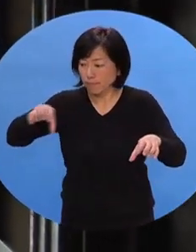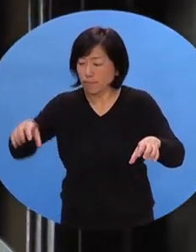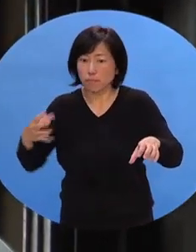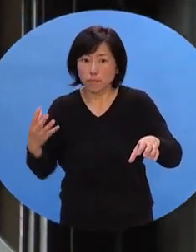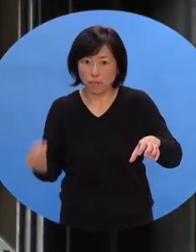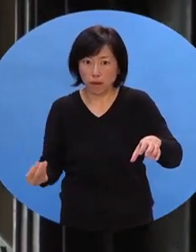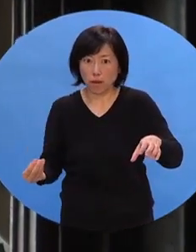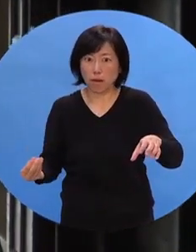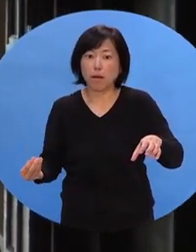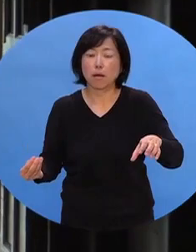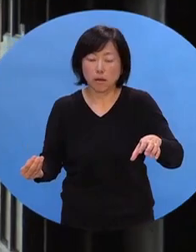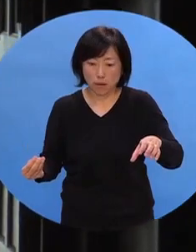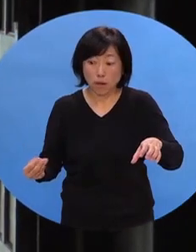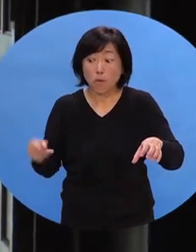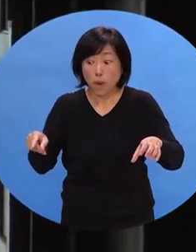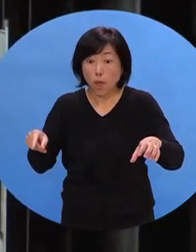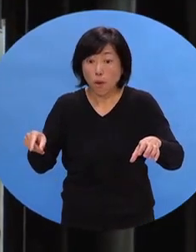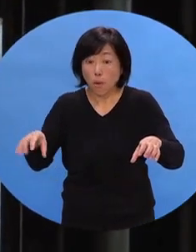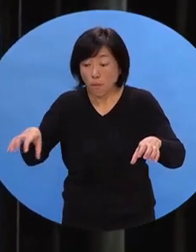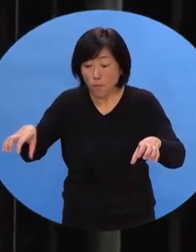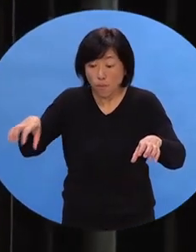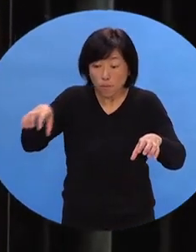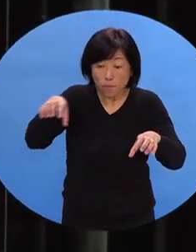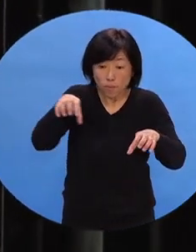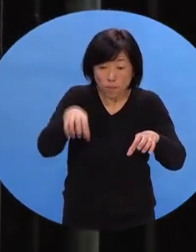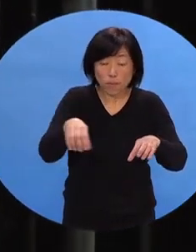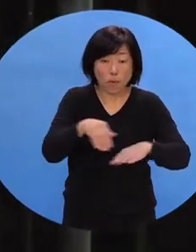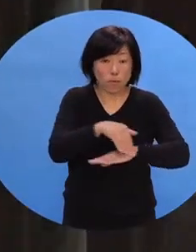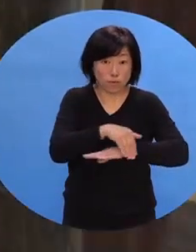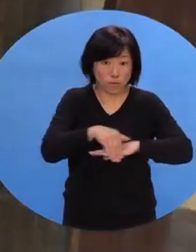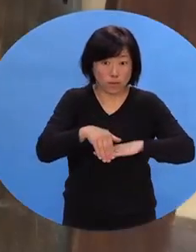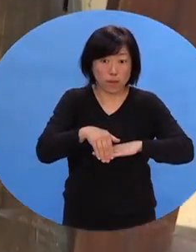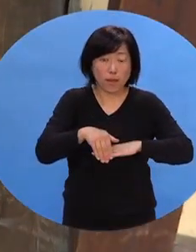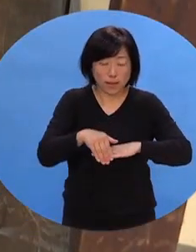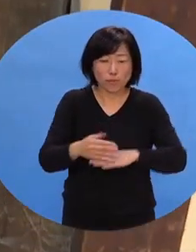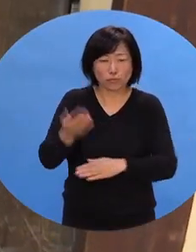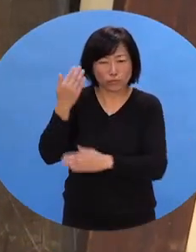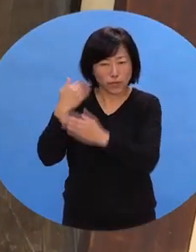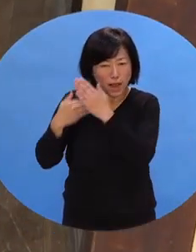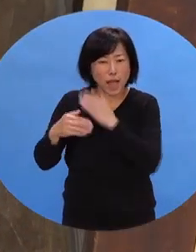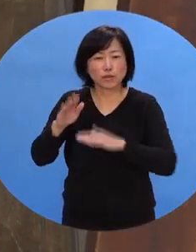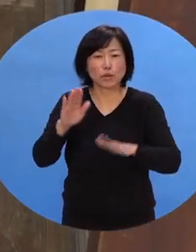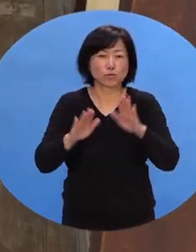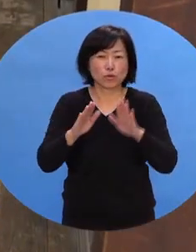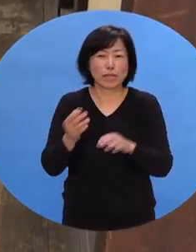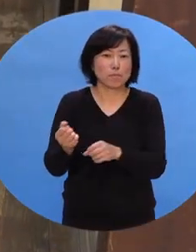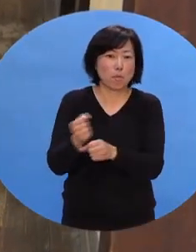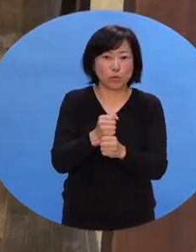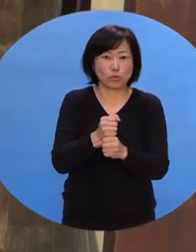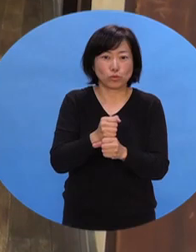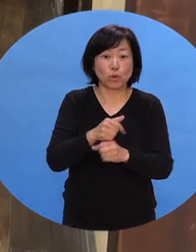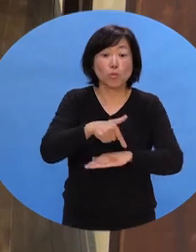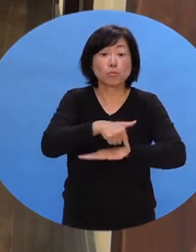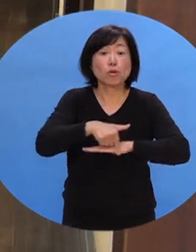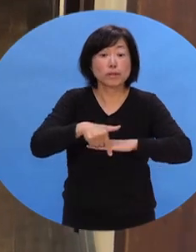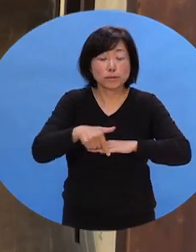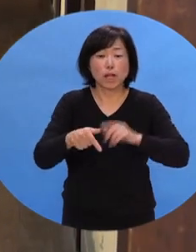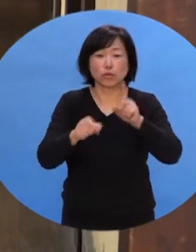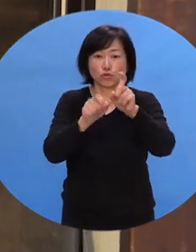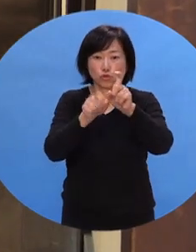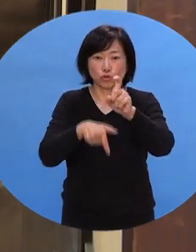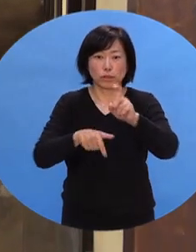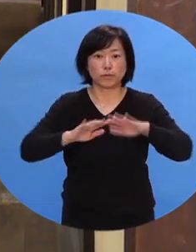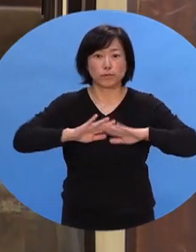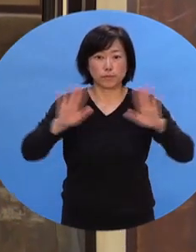区に移築されました。これを再び元の場所に移送し、本来の状態に復元するプロジェクトが